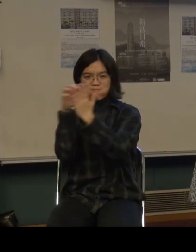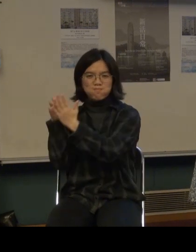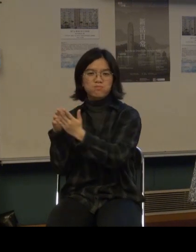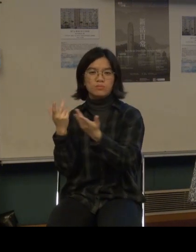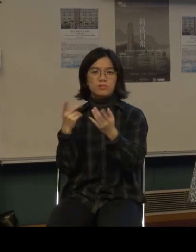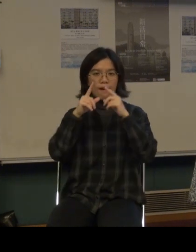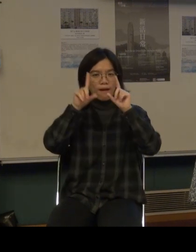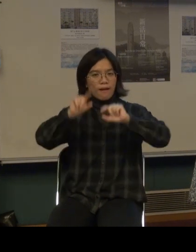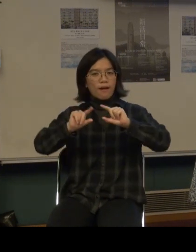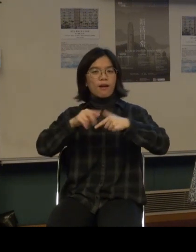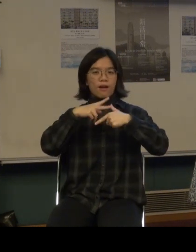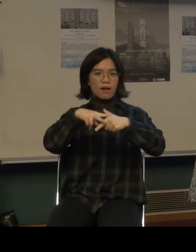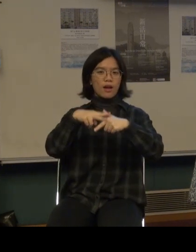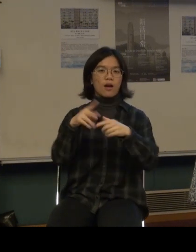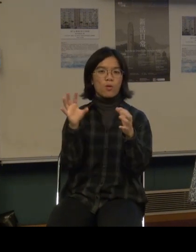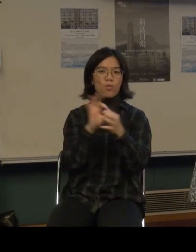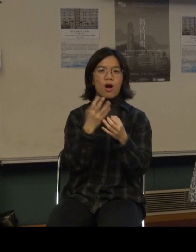築嘅。